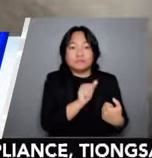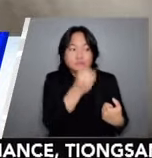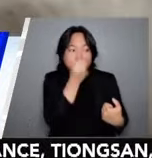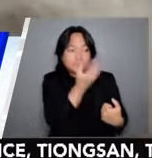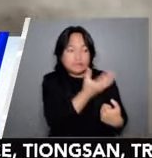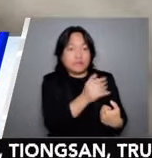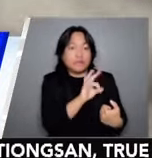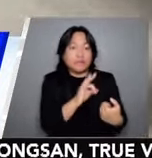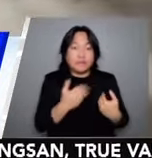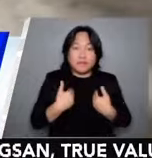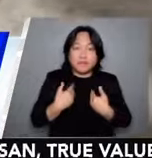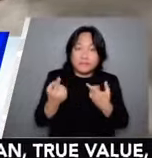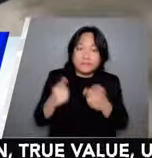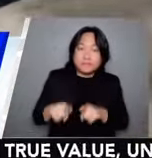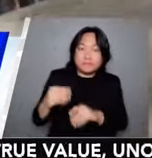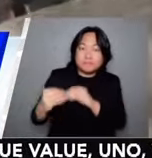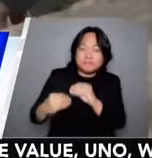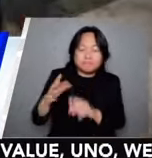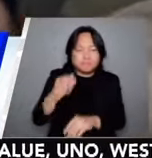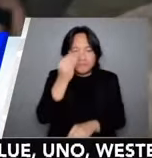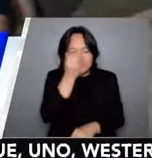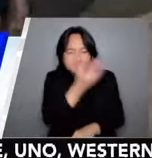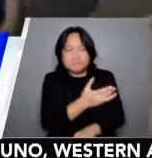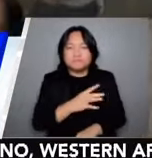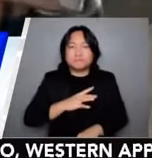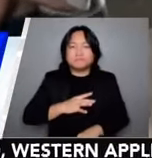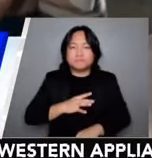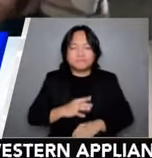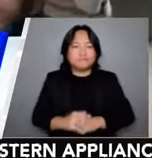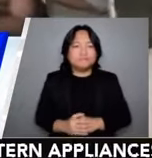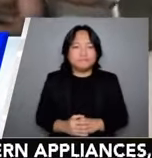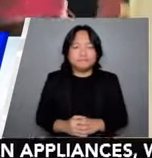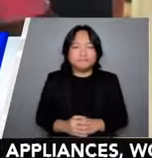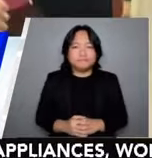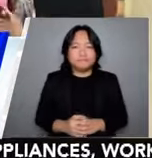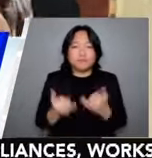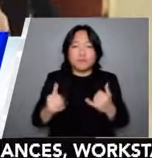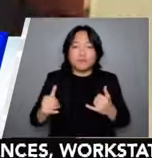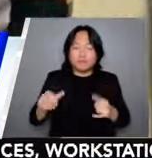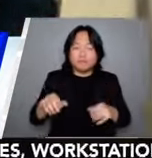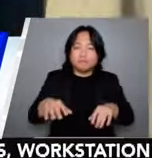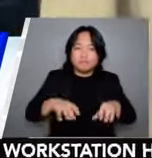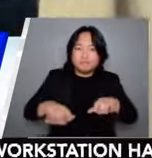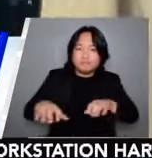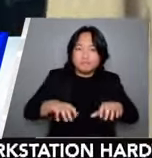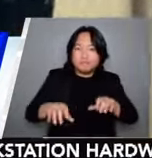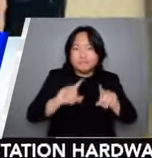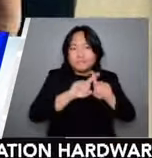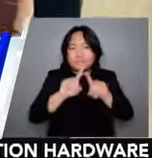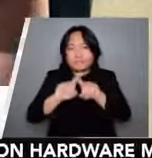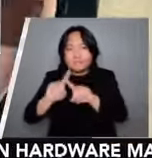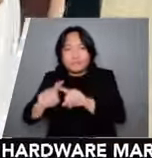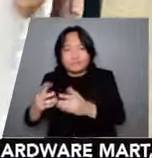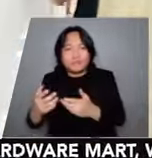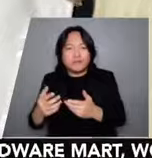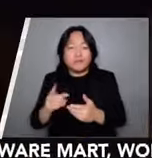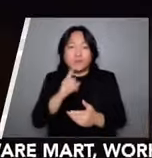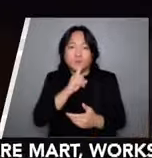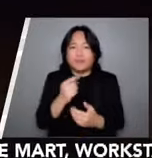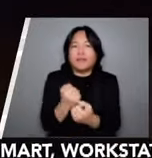eksena, hindi lang sa mga maa-aksyong eksena gaganap ang bagong love interest ni Elias played by